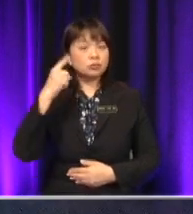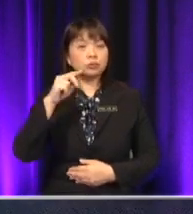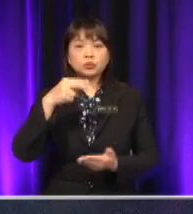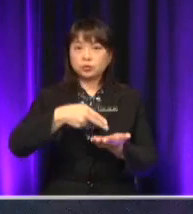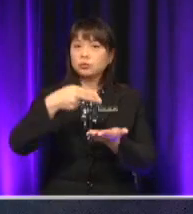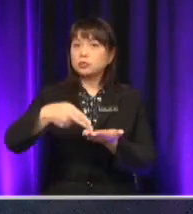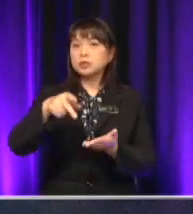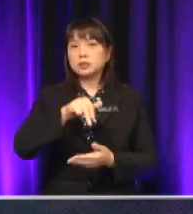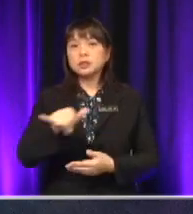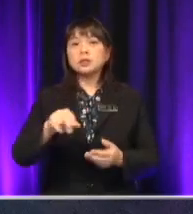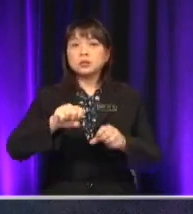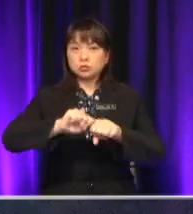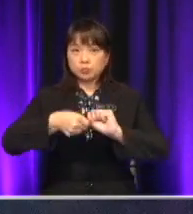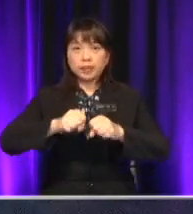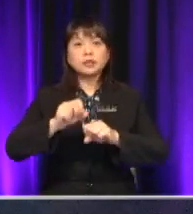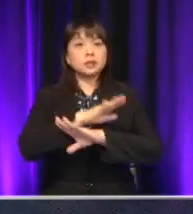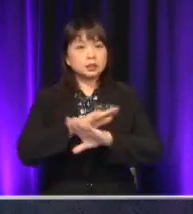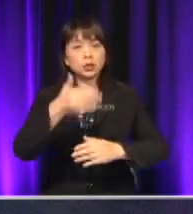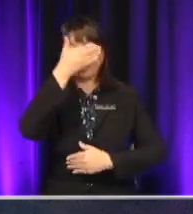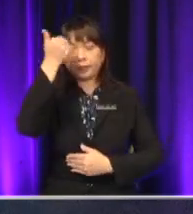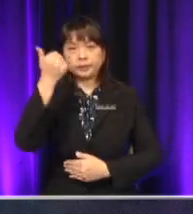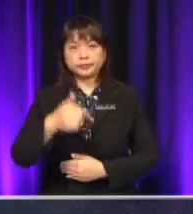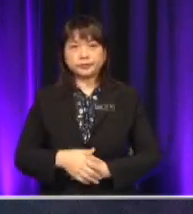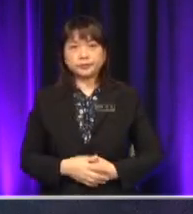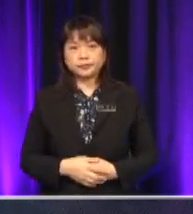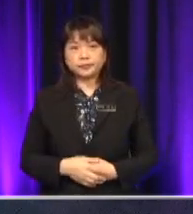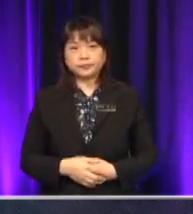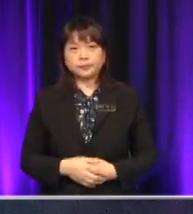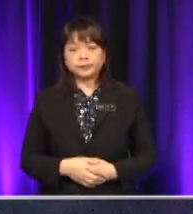ingat yang dia nak tukar tu kena betul je. Okey, baik.